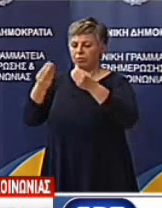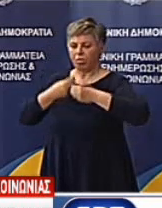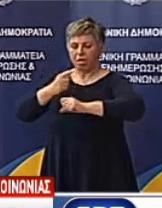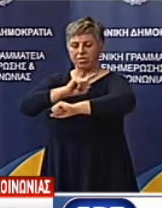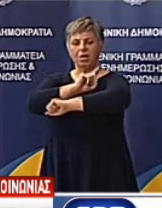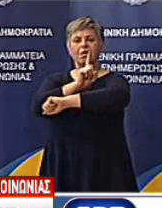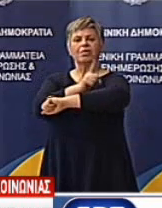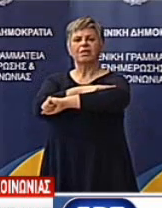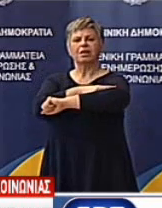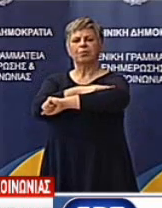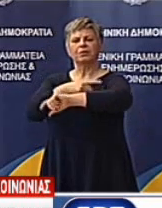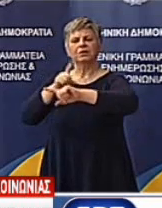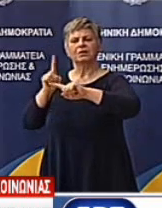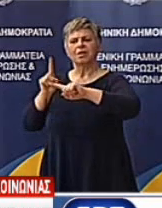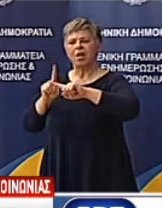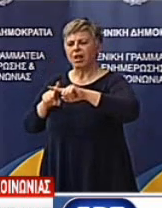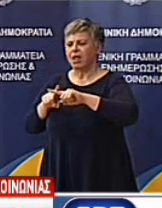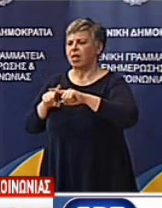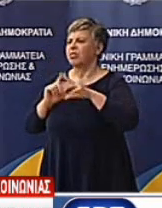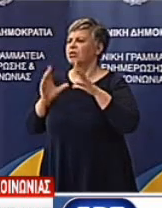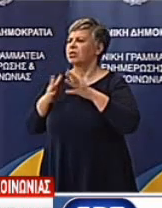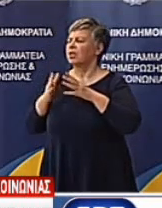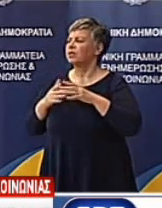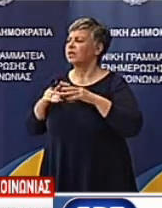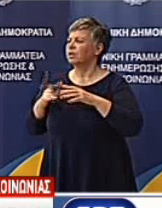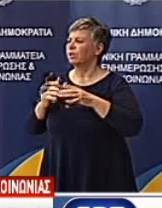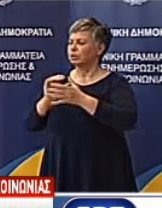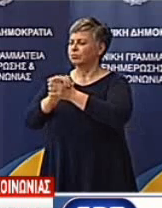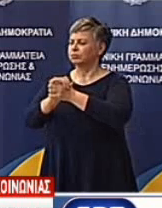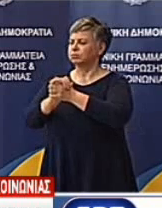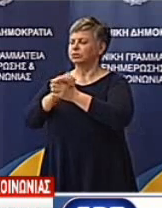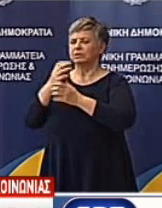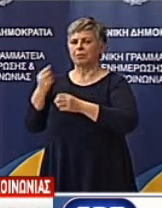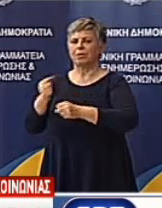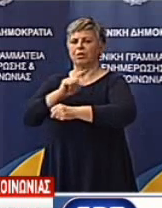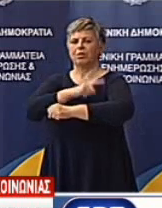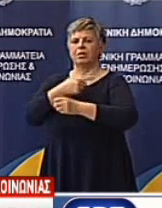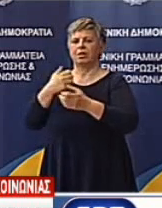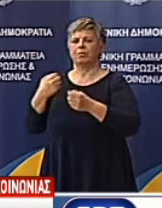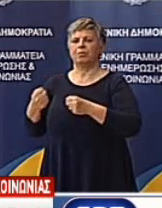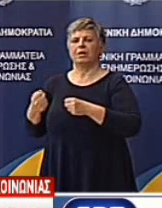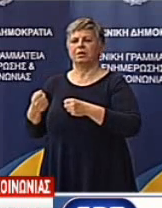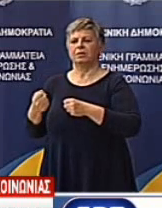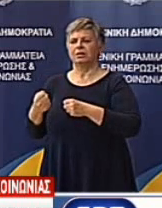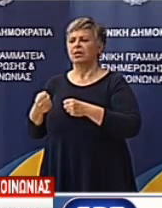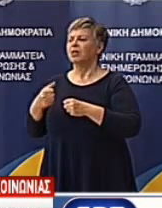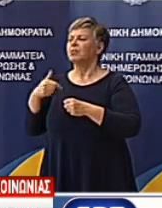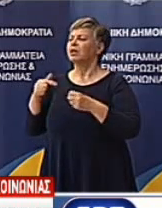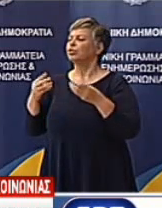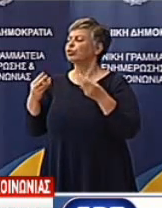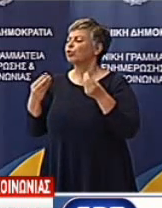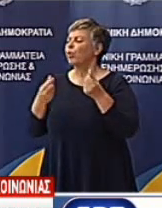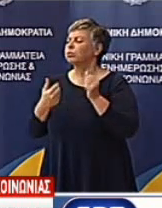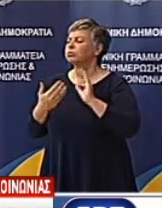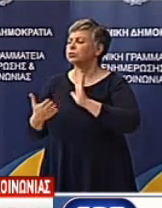της κυβέρνησης και τελικά των Ελλήνων πολιτών απέναντι, όπως ξέρετε, σε μια συμφωνία η οποία βεβαίως έχουμε αποδειχθεί